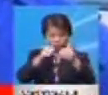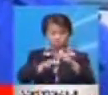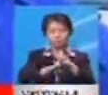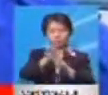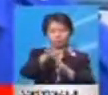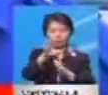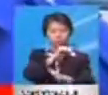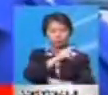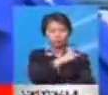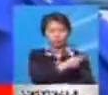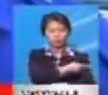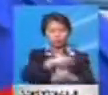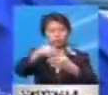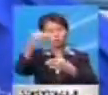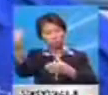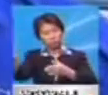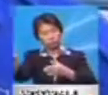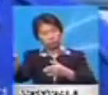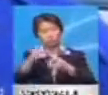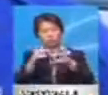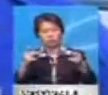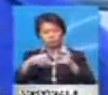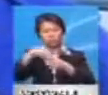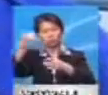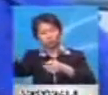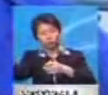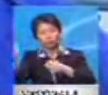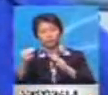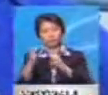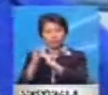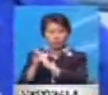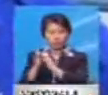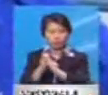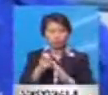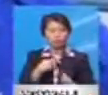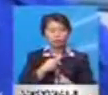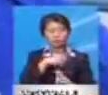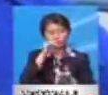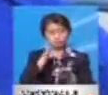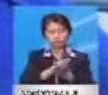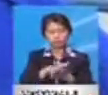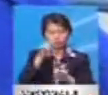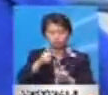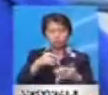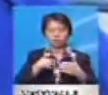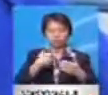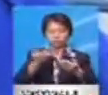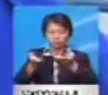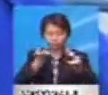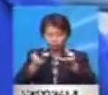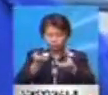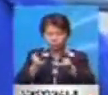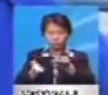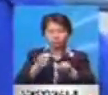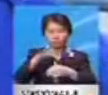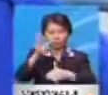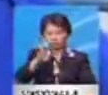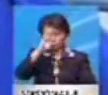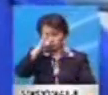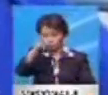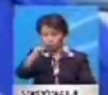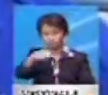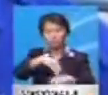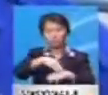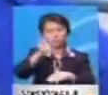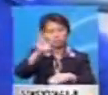pembangunan dan kuasa-kuasa luar bandar. Yang kita percaya memerlukan perkhidmatan yang lebih fokus dan